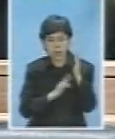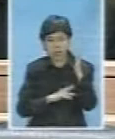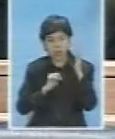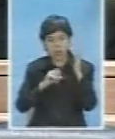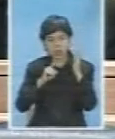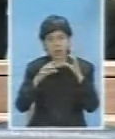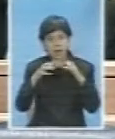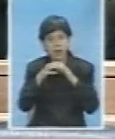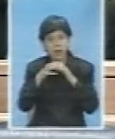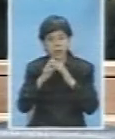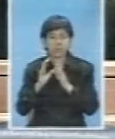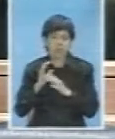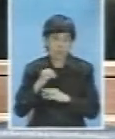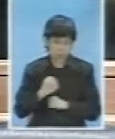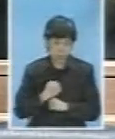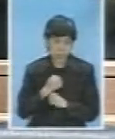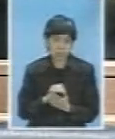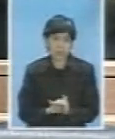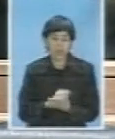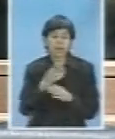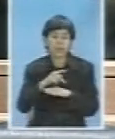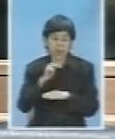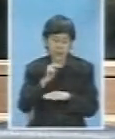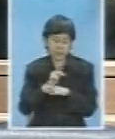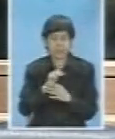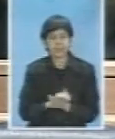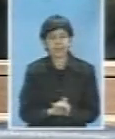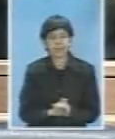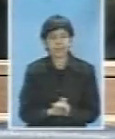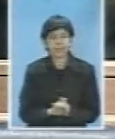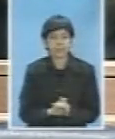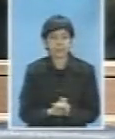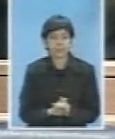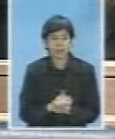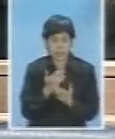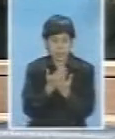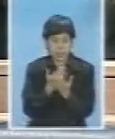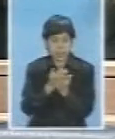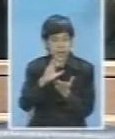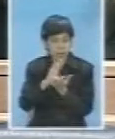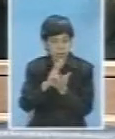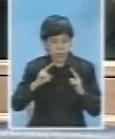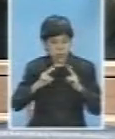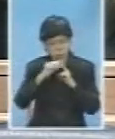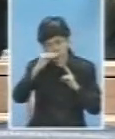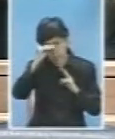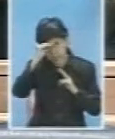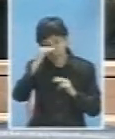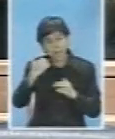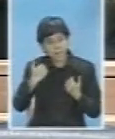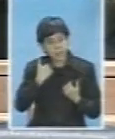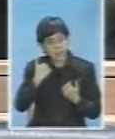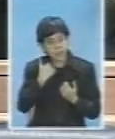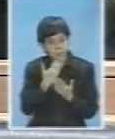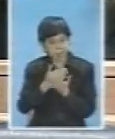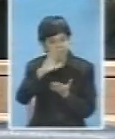รรมราชพรรคประชาธิปัตย์ท่านประธานที่เคารพครับงบประมาณของกระทรวงศึกษาธิการได้มีการ